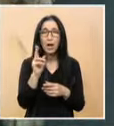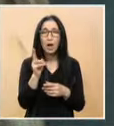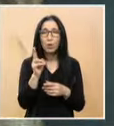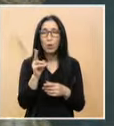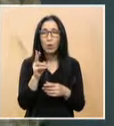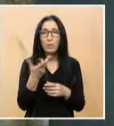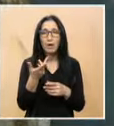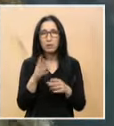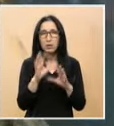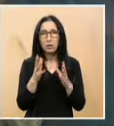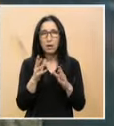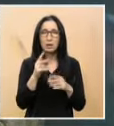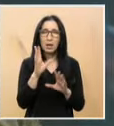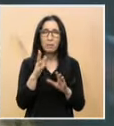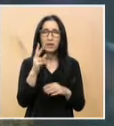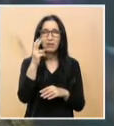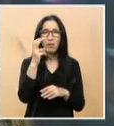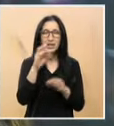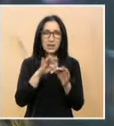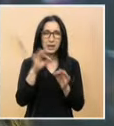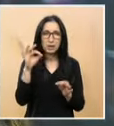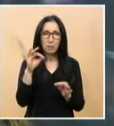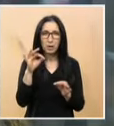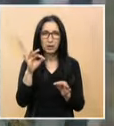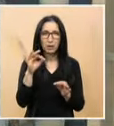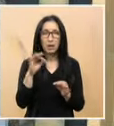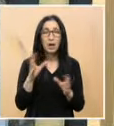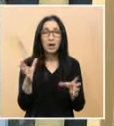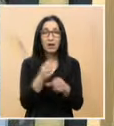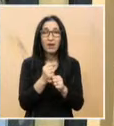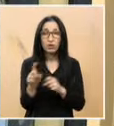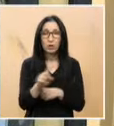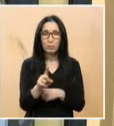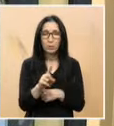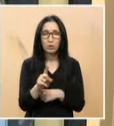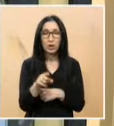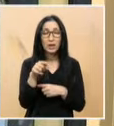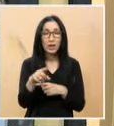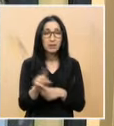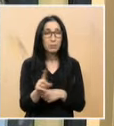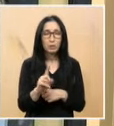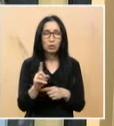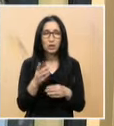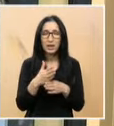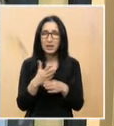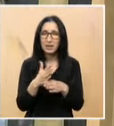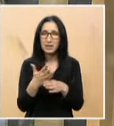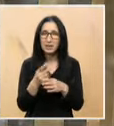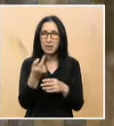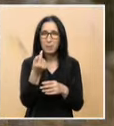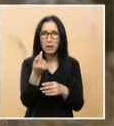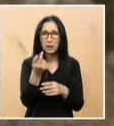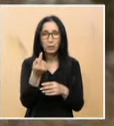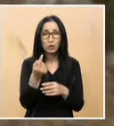малка кукумявчица, която е в порядъка на няма и 20 см, хваща мишка и тази мишка не е накъсва на